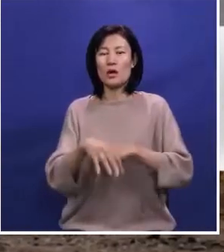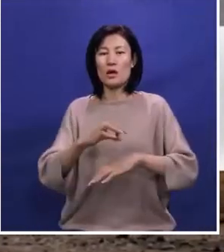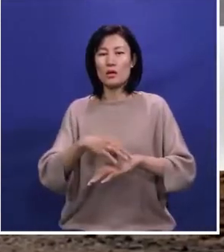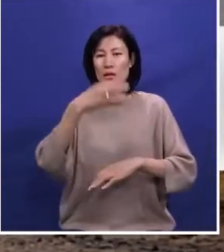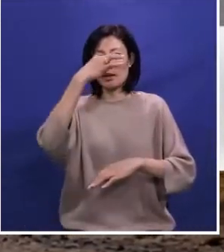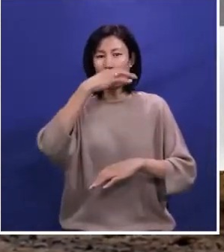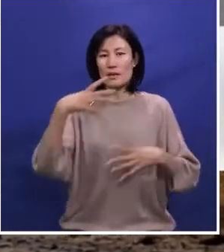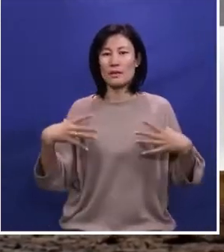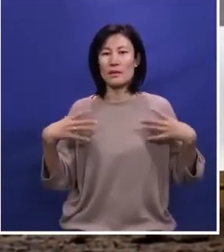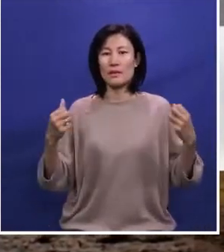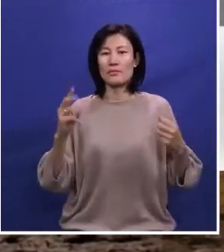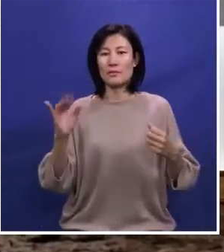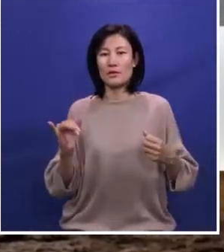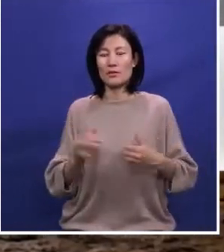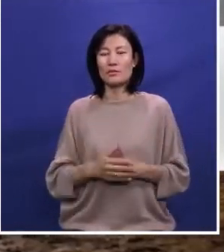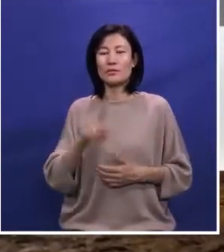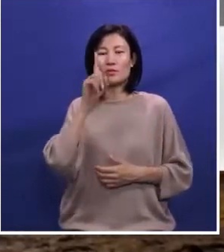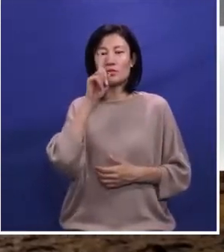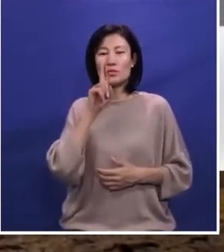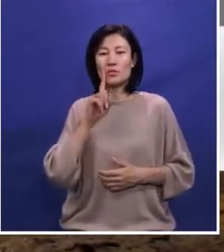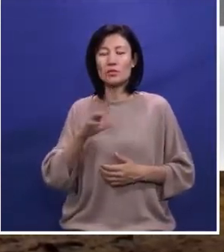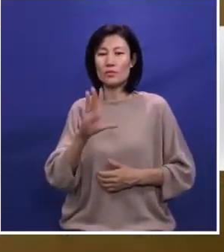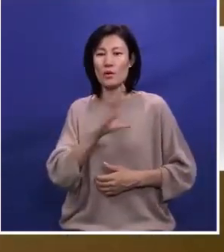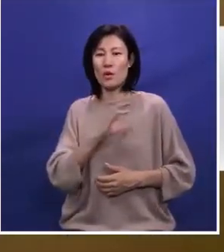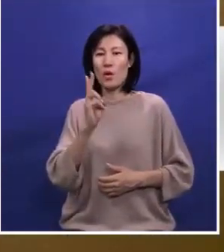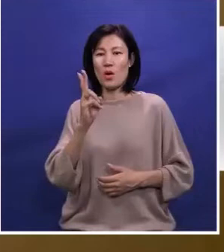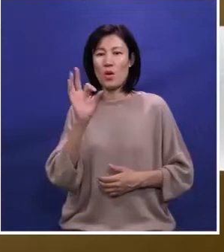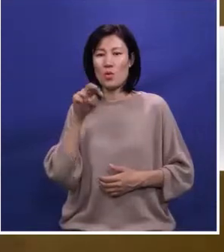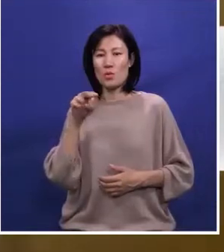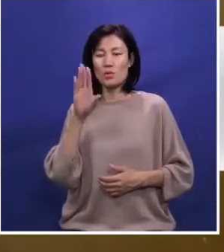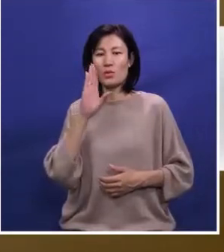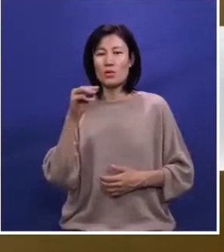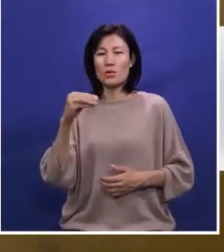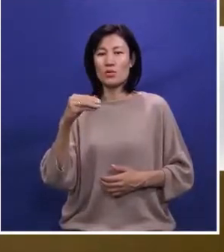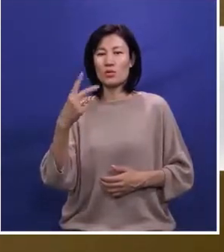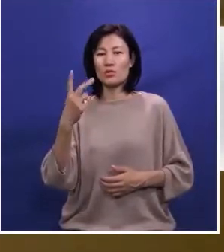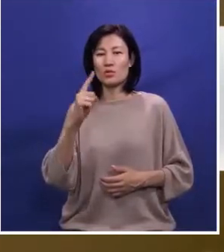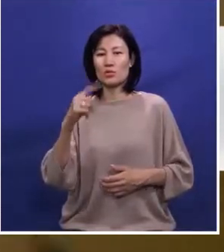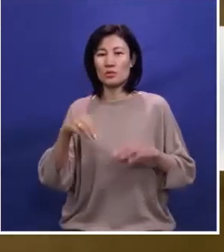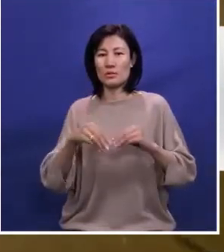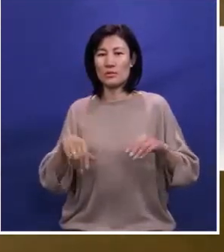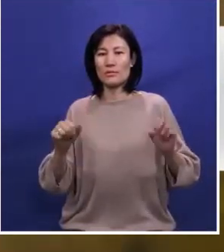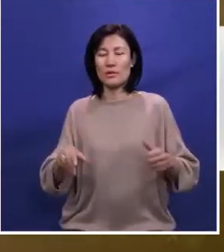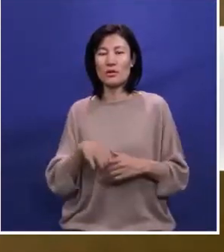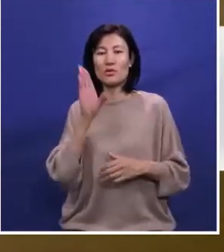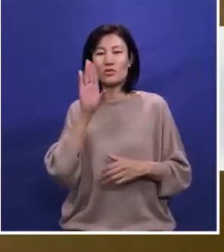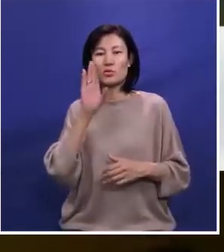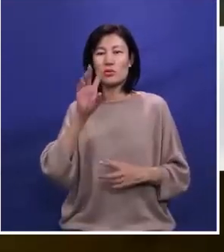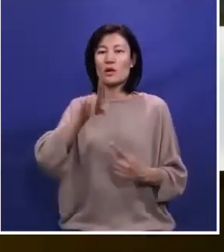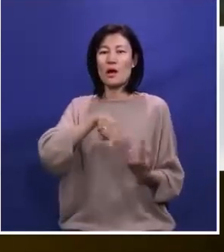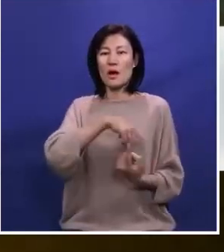емекен. Таудағы бұлақтан тұщы су келгенмен, көл астында тұз бар. Сондықтан тұзды суға